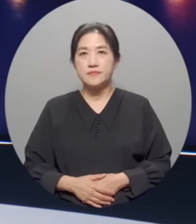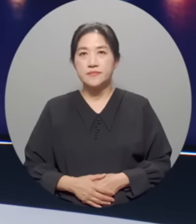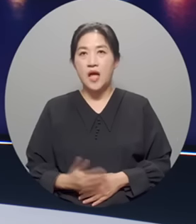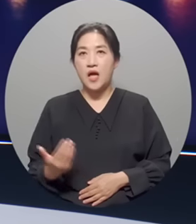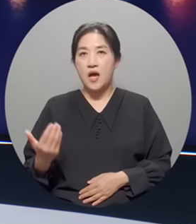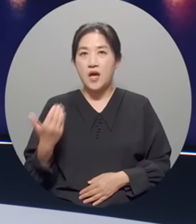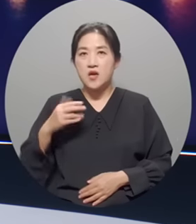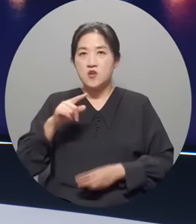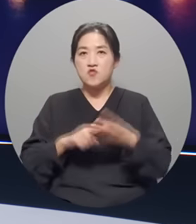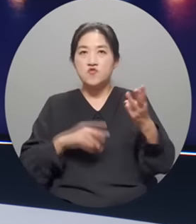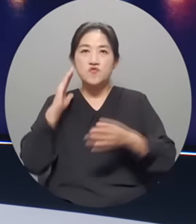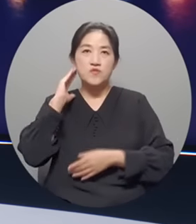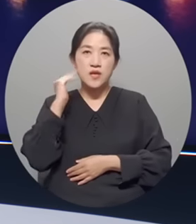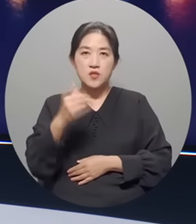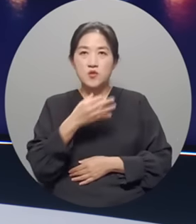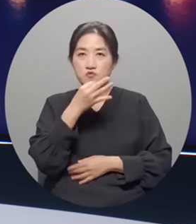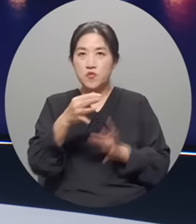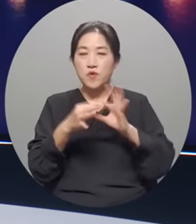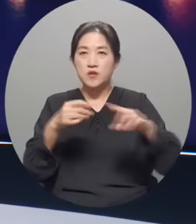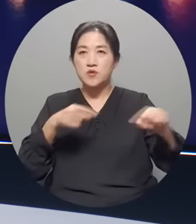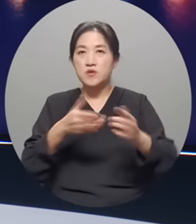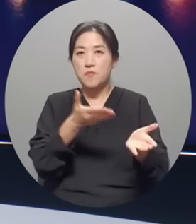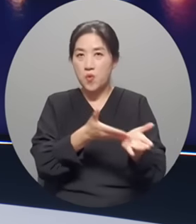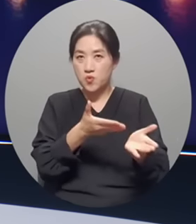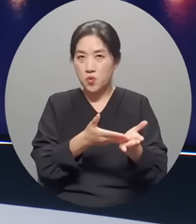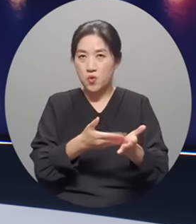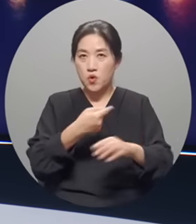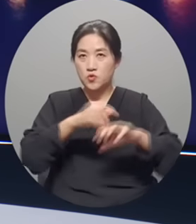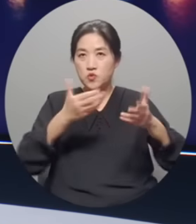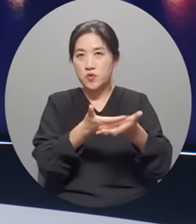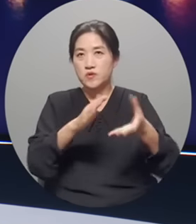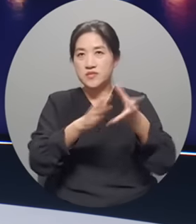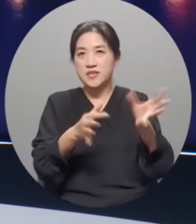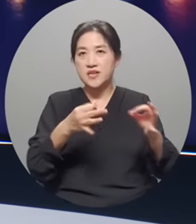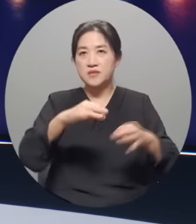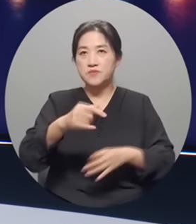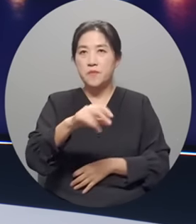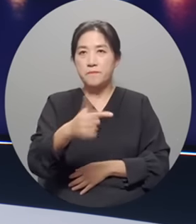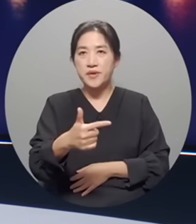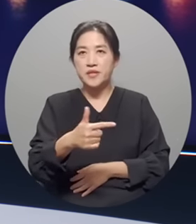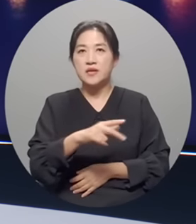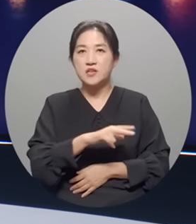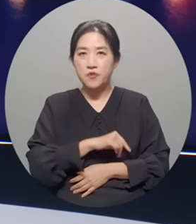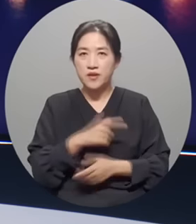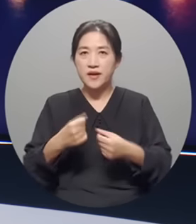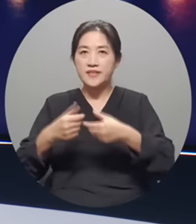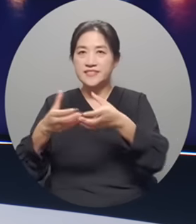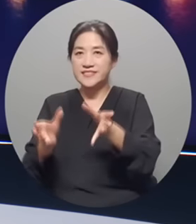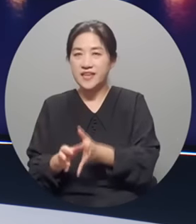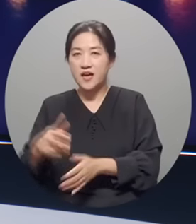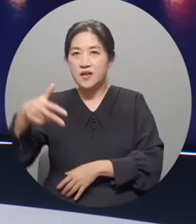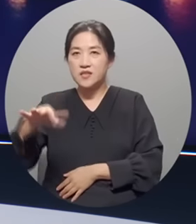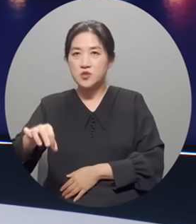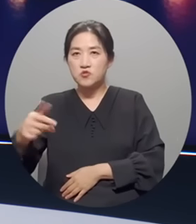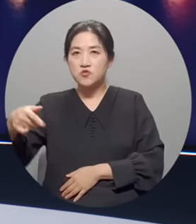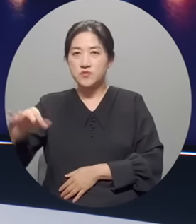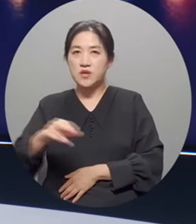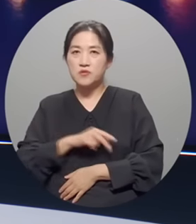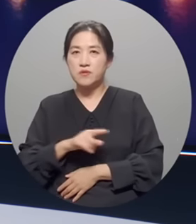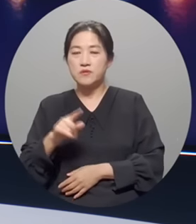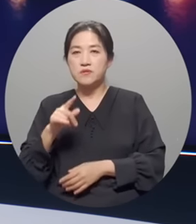앞서 윤 대통령 육성 관련 정치권 보도에서 조국혁신당 김선민 의원을 같은 당 정춘생 의원으로